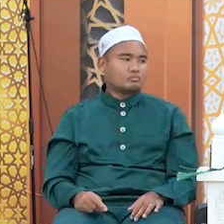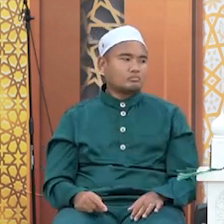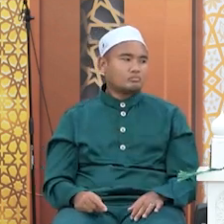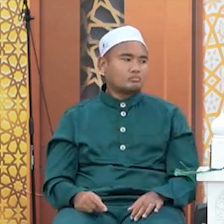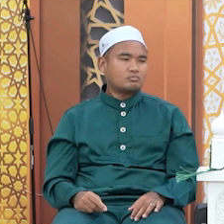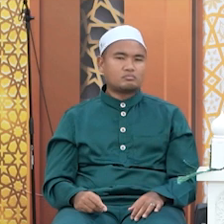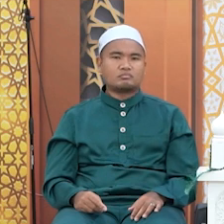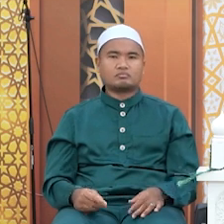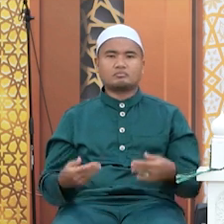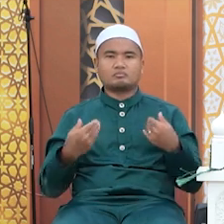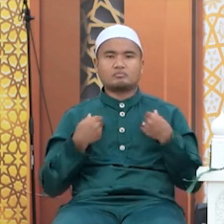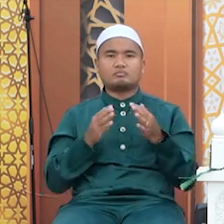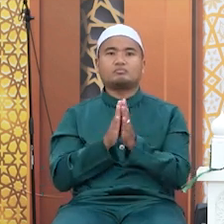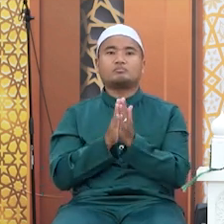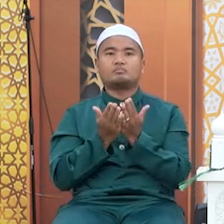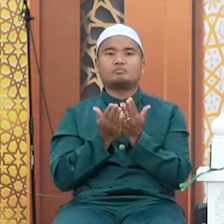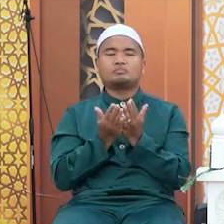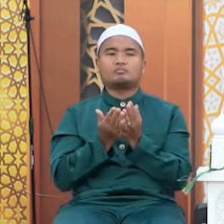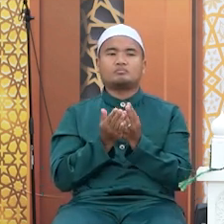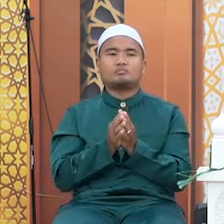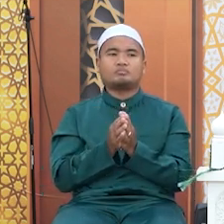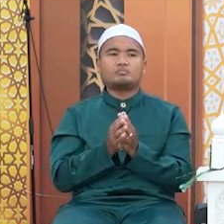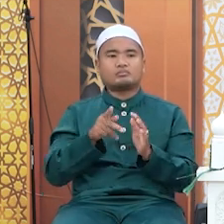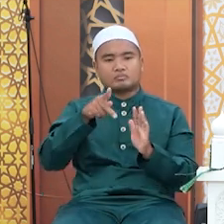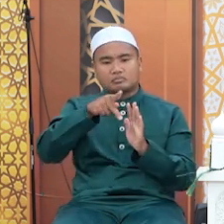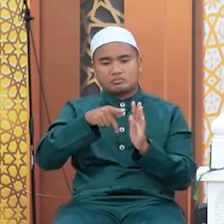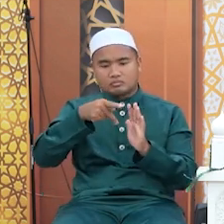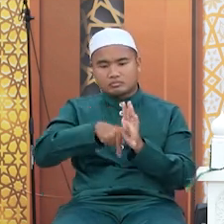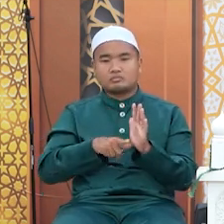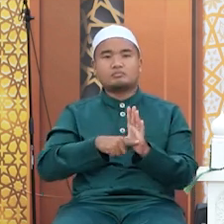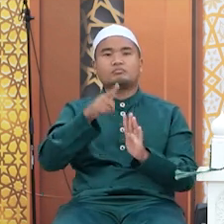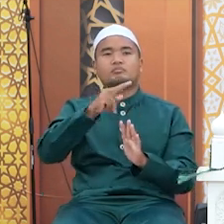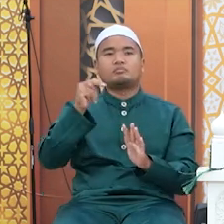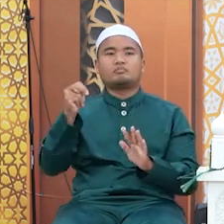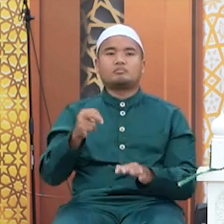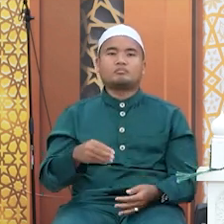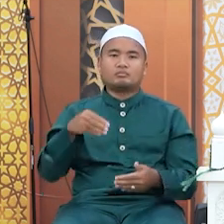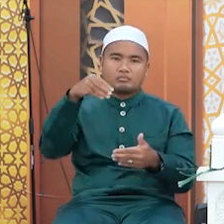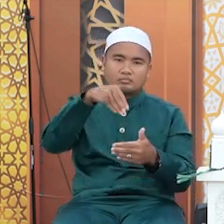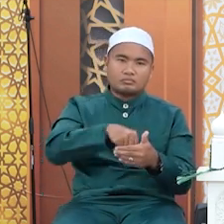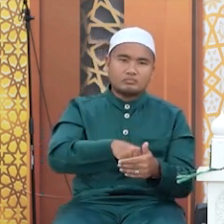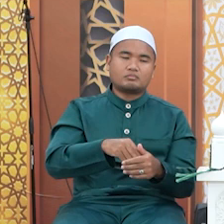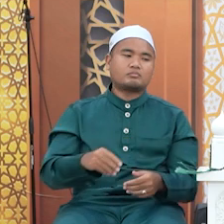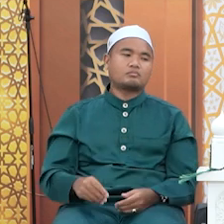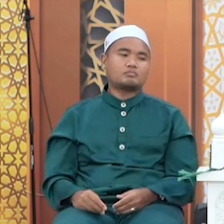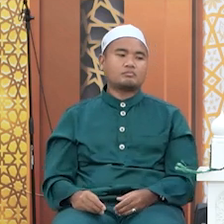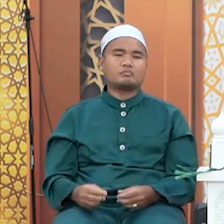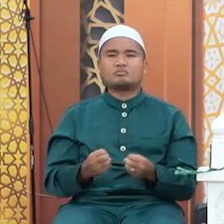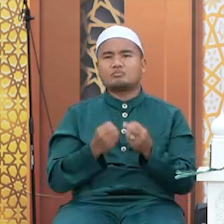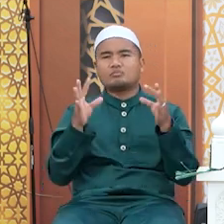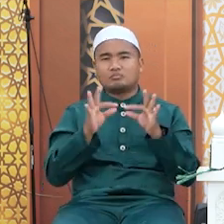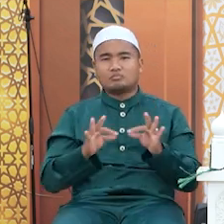dalam keajaiban sedekah. Sedekah ni ajaib, tuan-tuan. Banyak cerita-cerita pelik akibat daripada